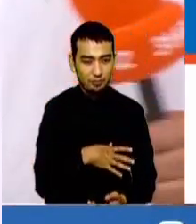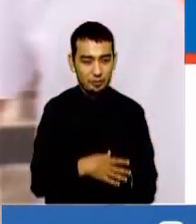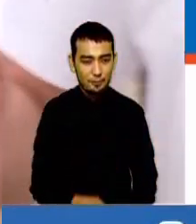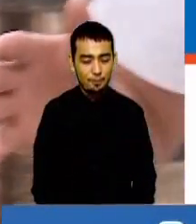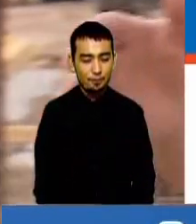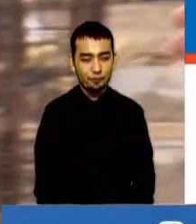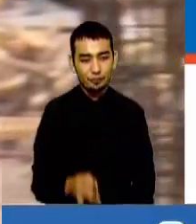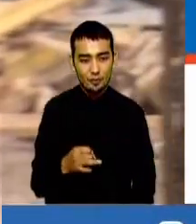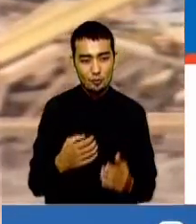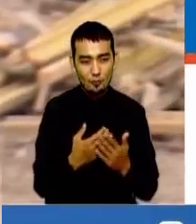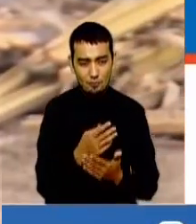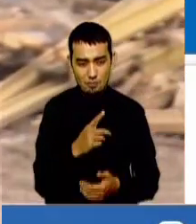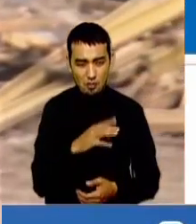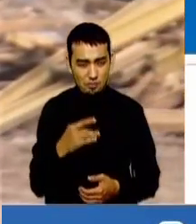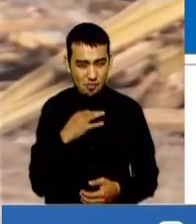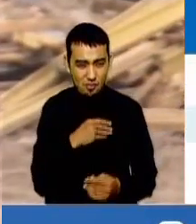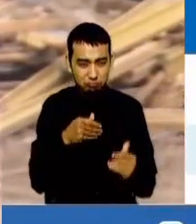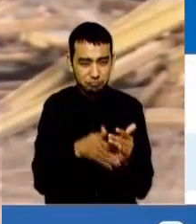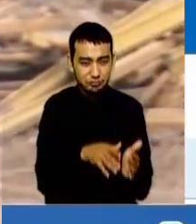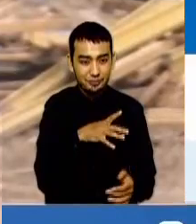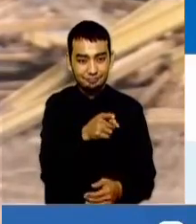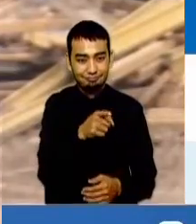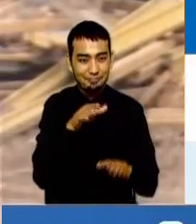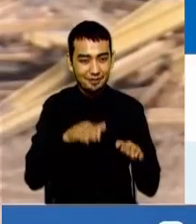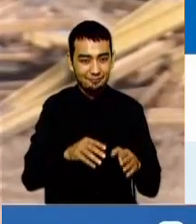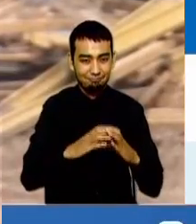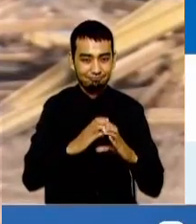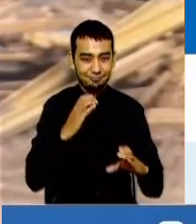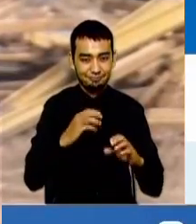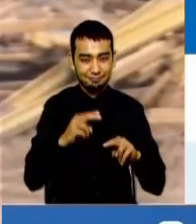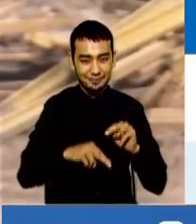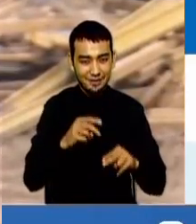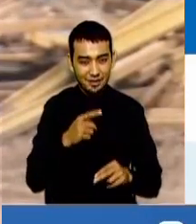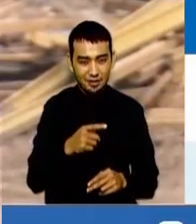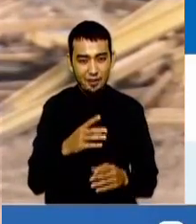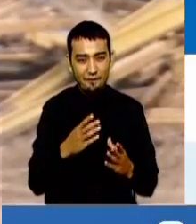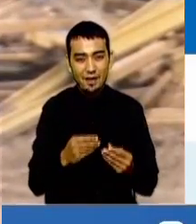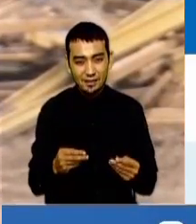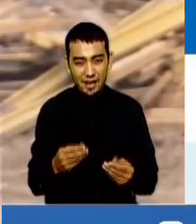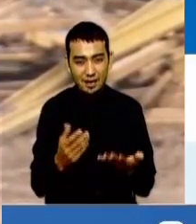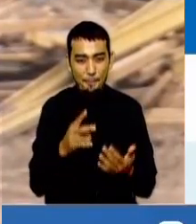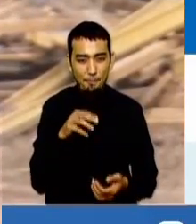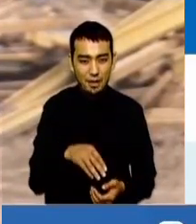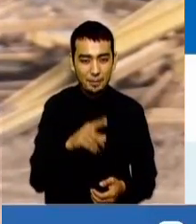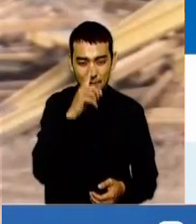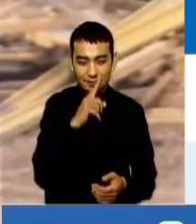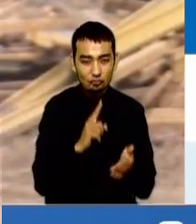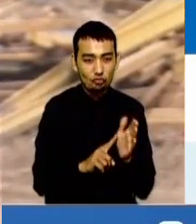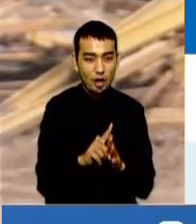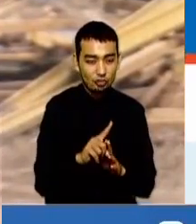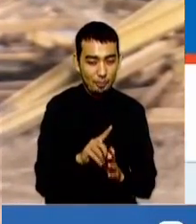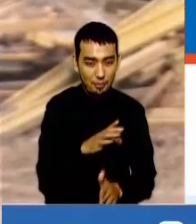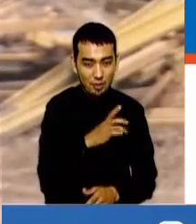иесі боламыз деп миллиондап қаржы құйған павильоны осы. Мұндағы құрылыс жұмыстары көктемде, яғни наурыз айында басталған, ал